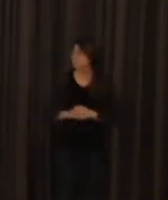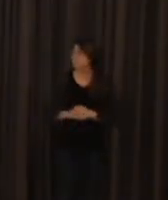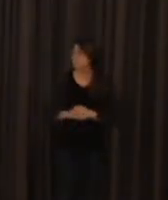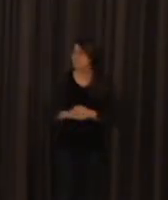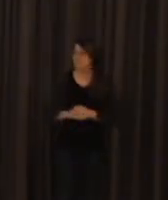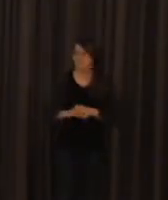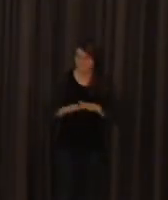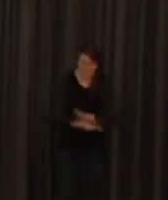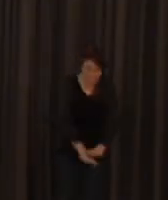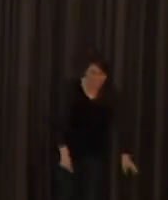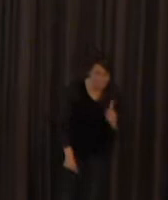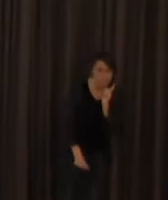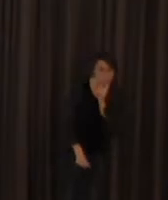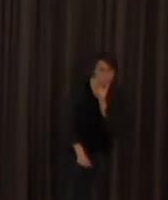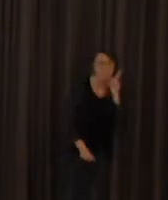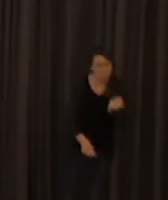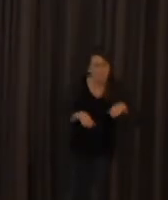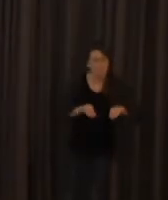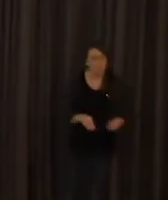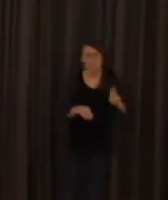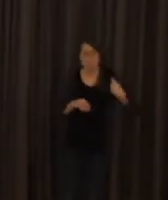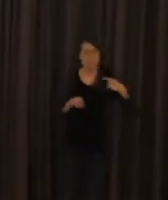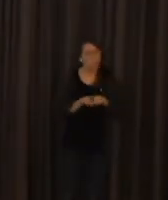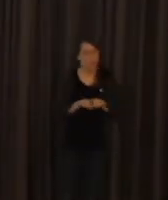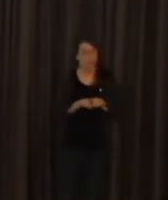I els infants sords també l'utilitzen d'aquesta manera.